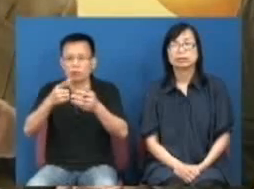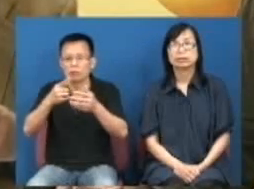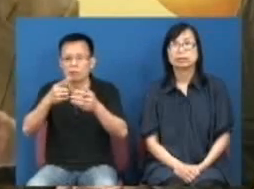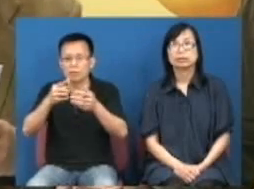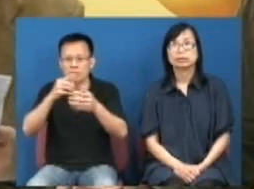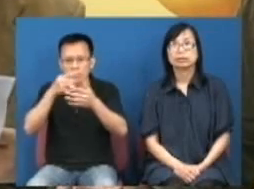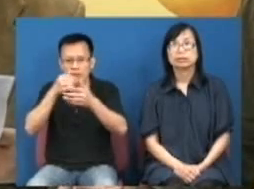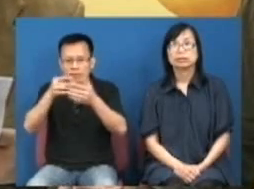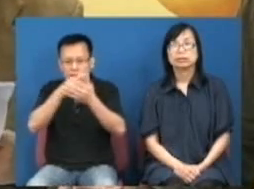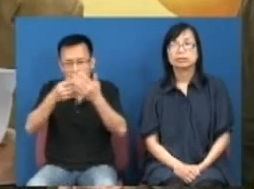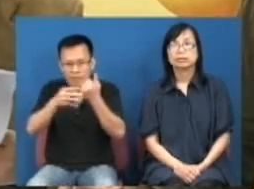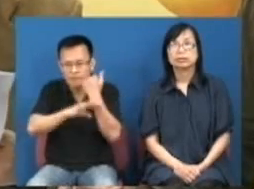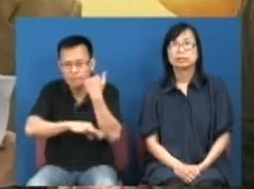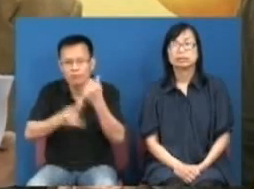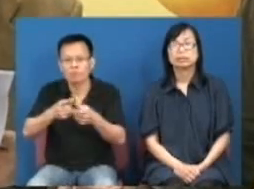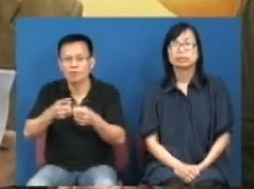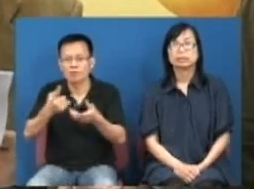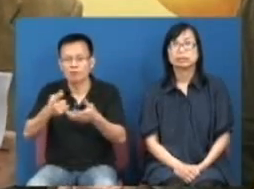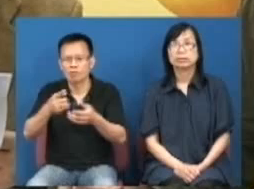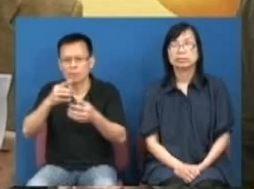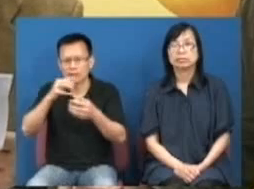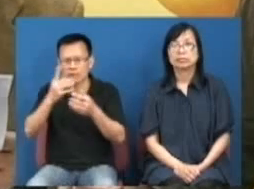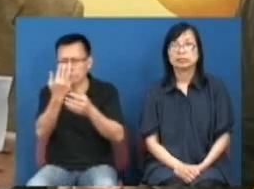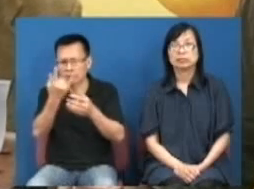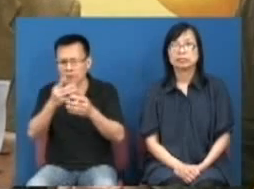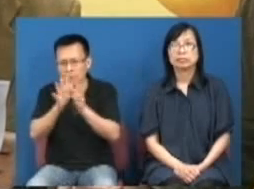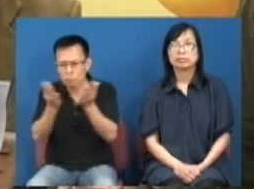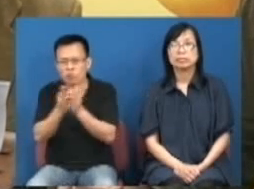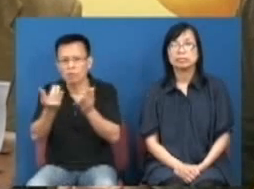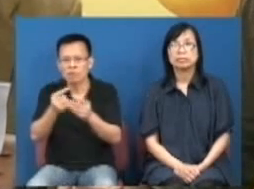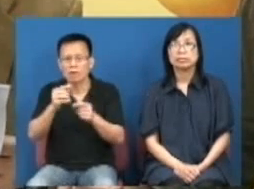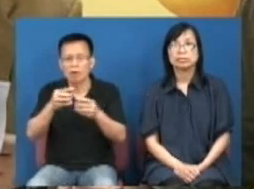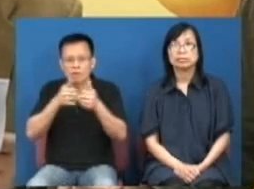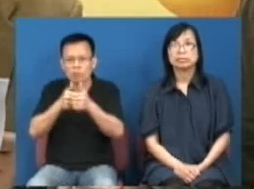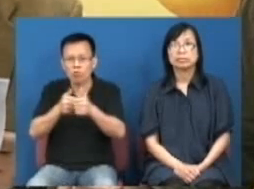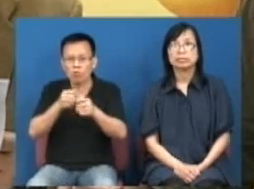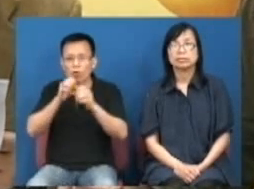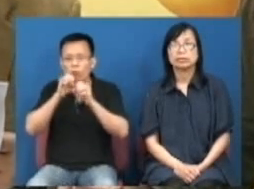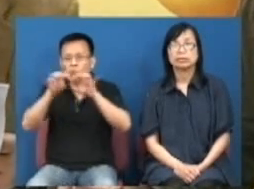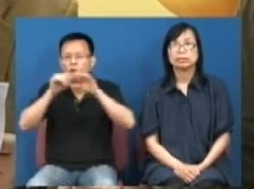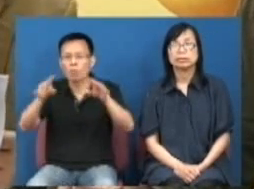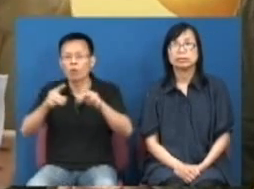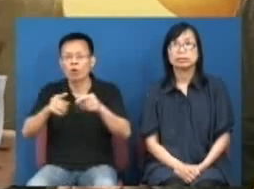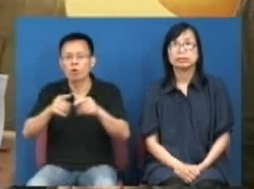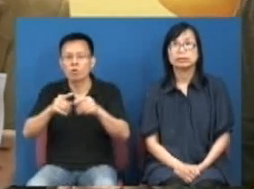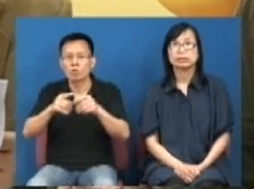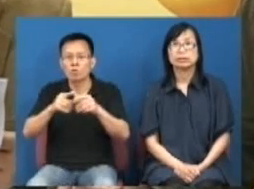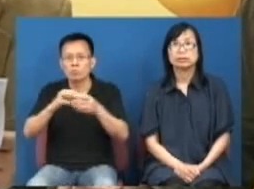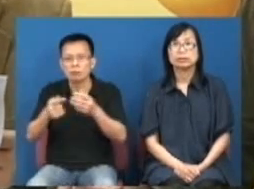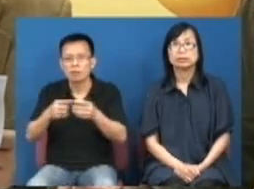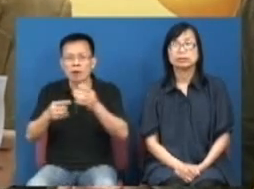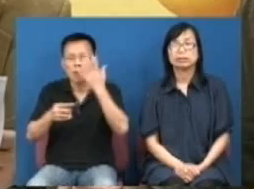啫？好啦，又根據呢個係廣播條例，又括弧第562